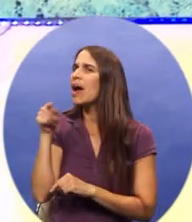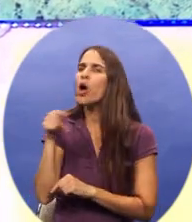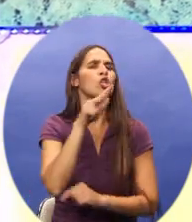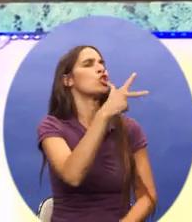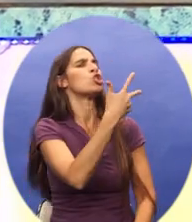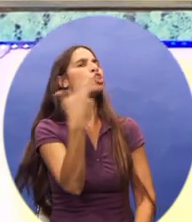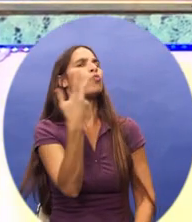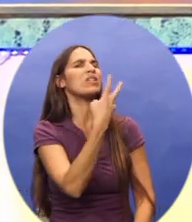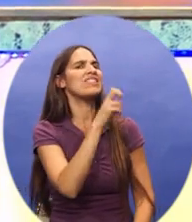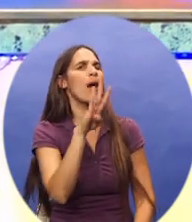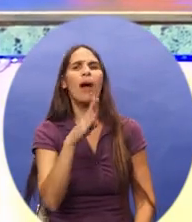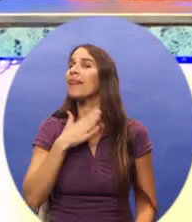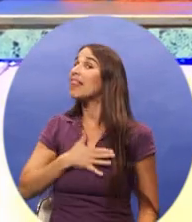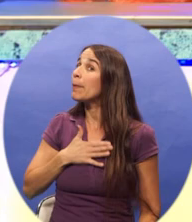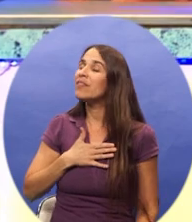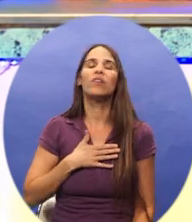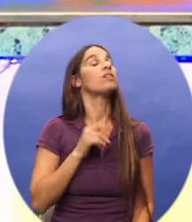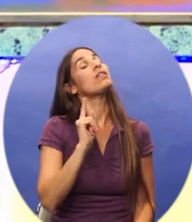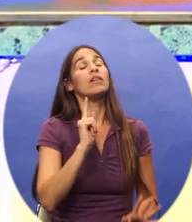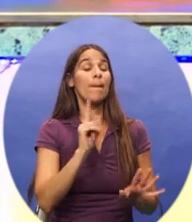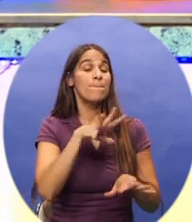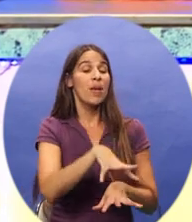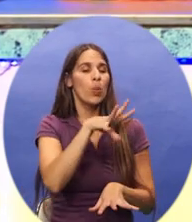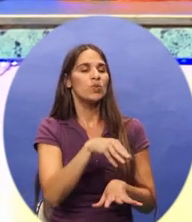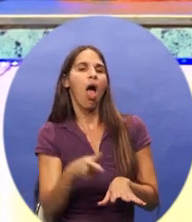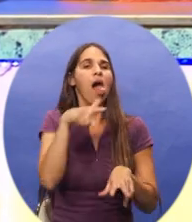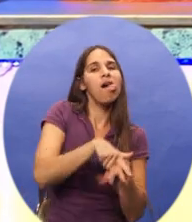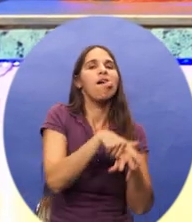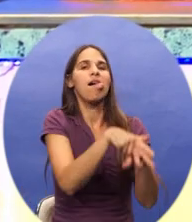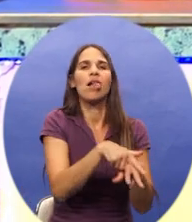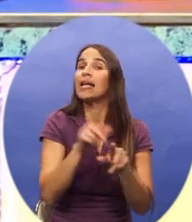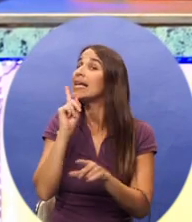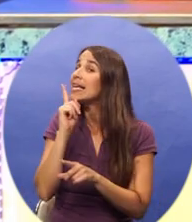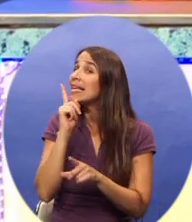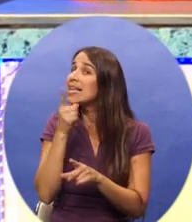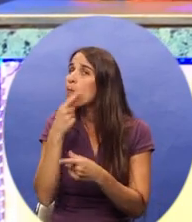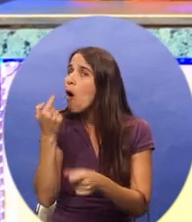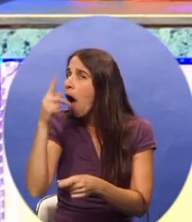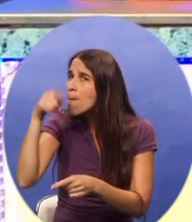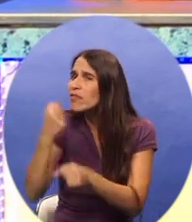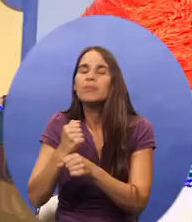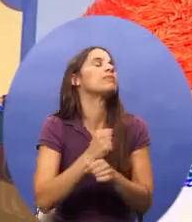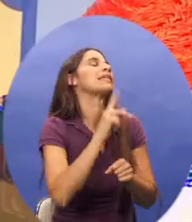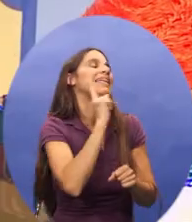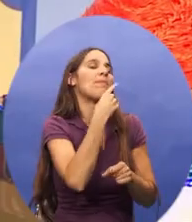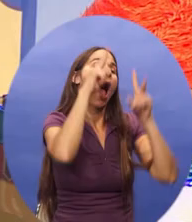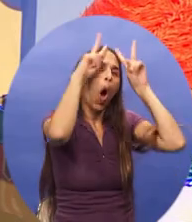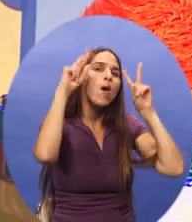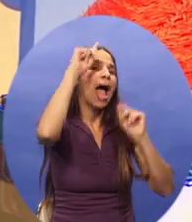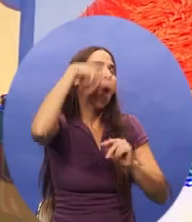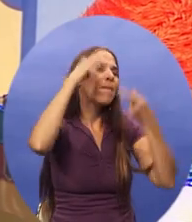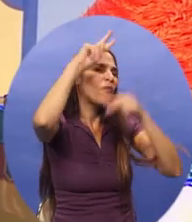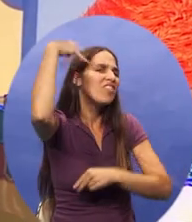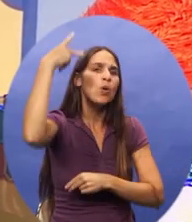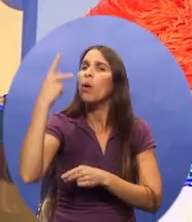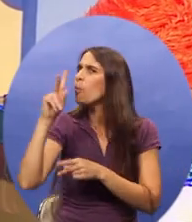כמה? 324. מה התחביב שלך? לרכוב על מדוזות. במה ההורים עובדים? עם האחות, אבא פרופסור. אה, פרופסור,